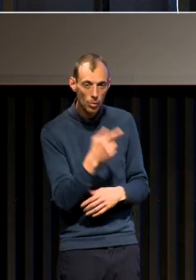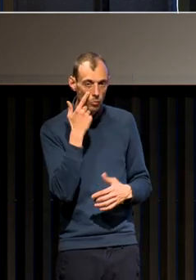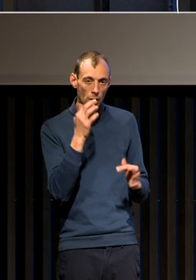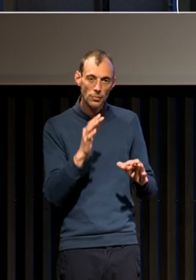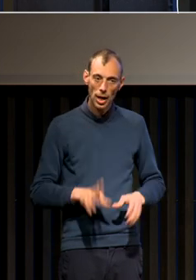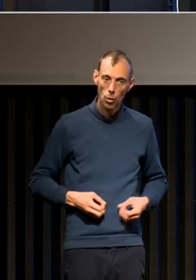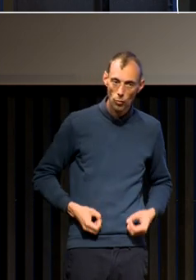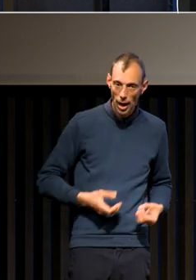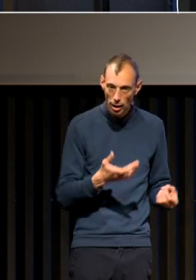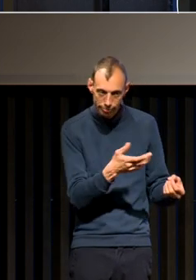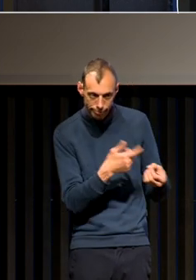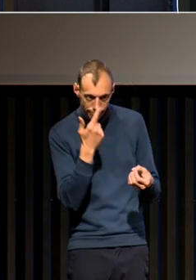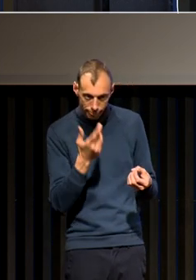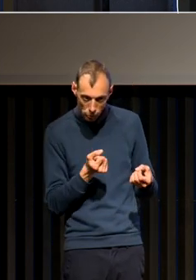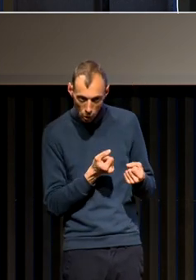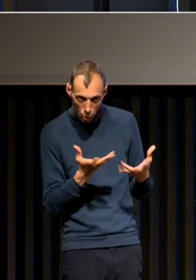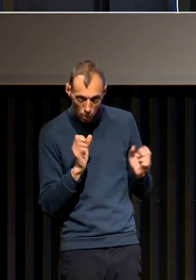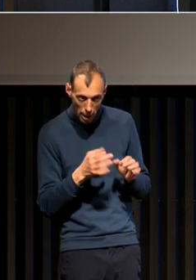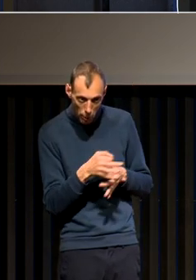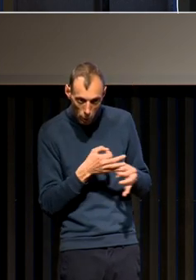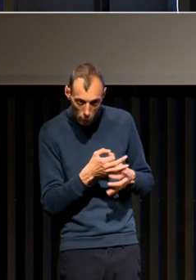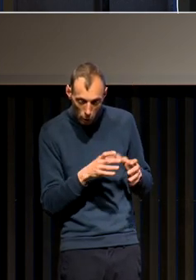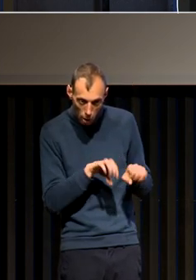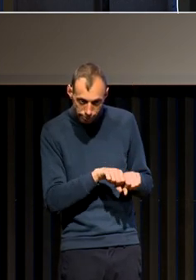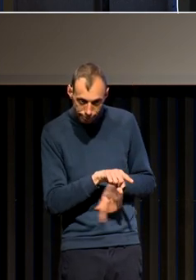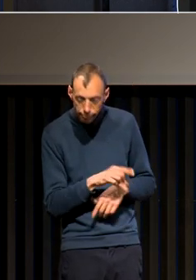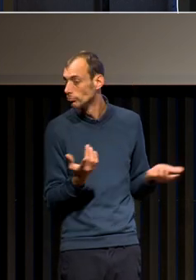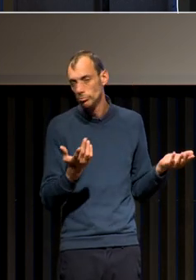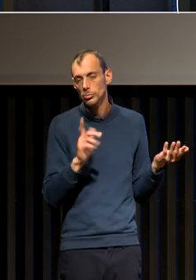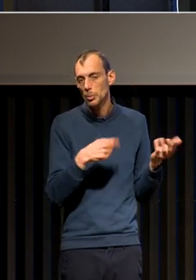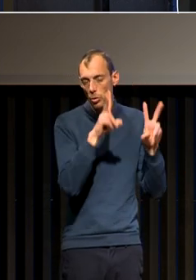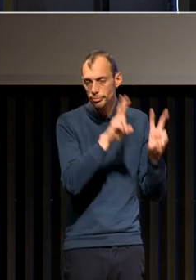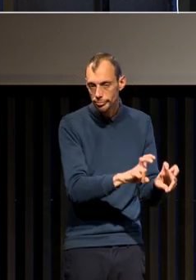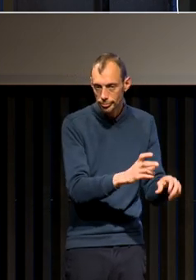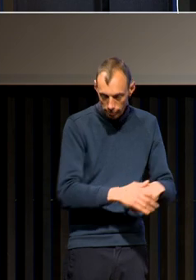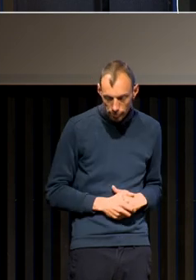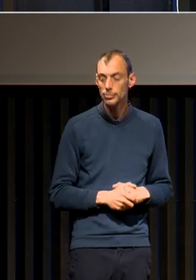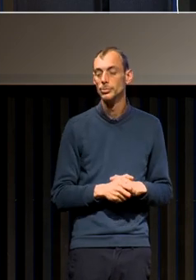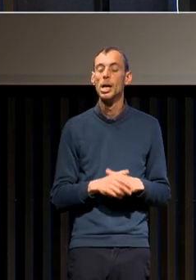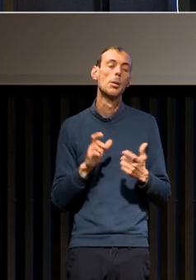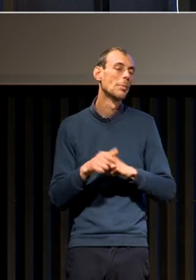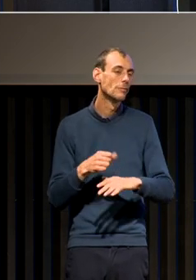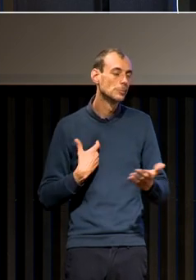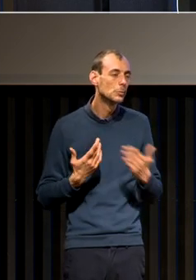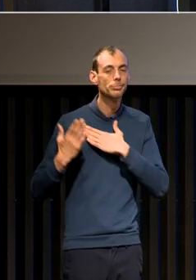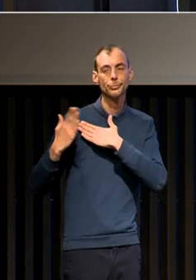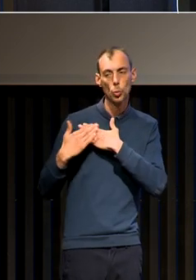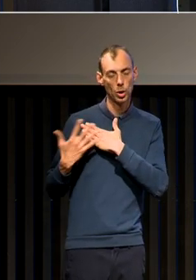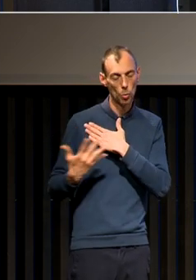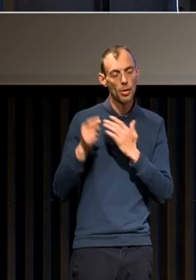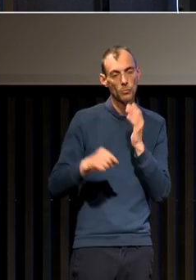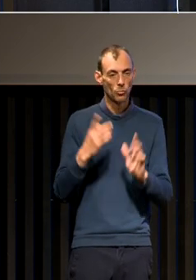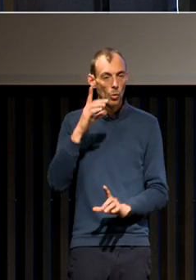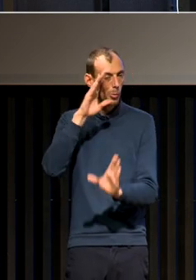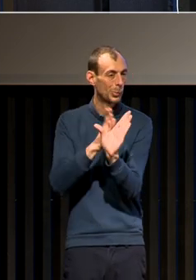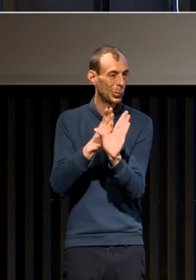combien d'ovocytes on peut espérer. L'entretien psychologique est recommandé, on évalue le risque de